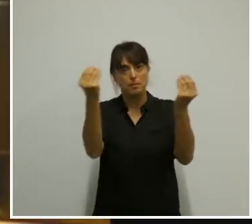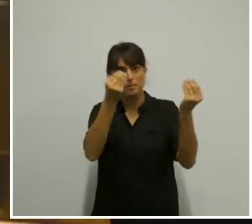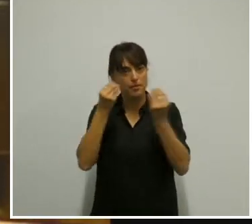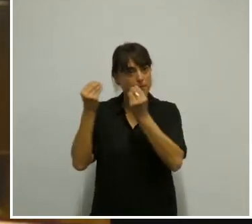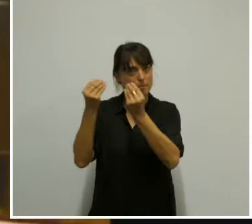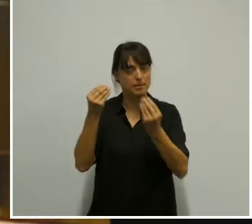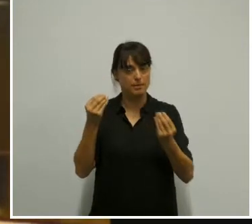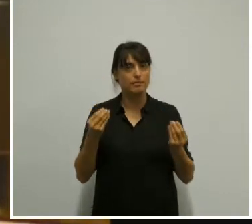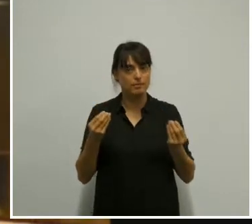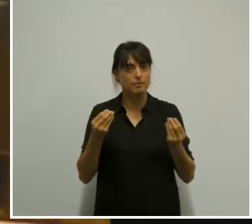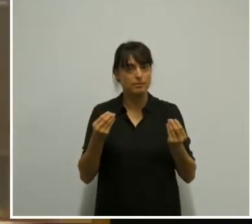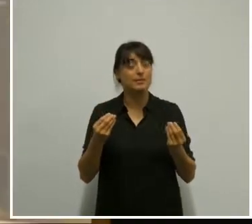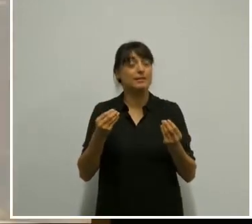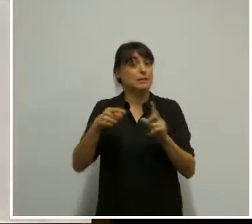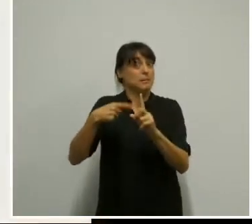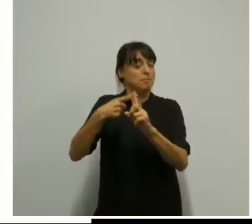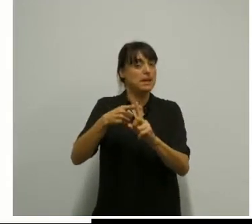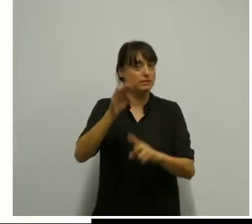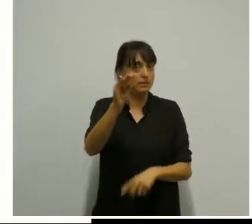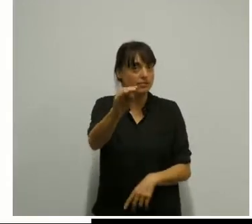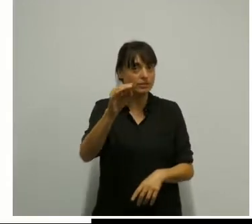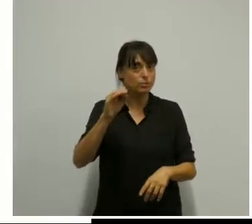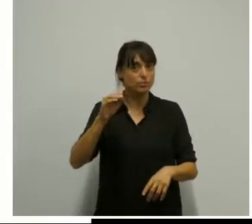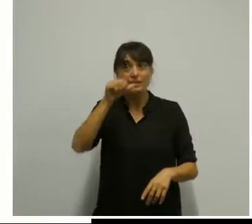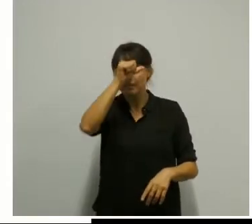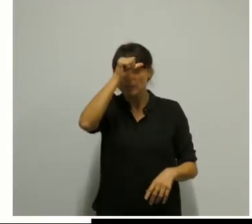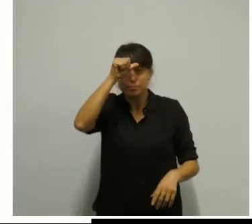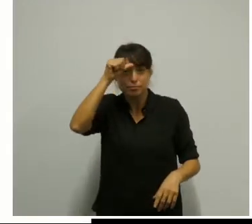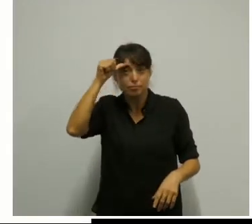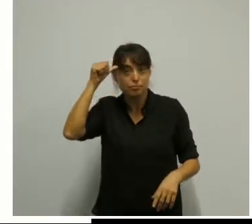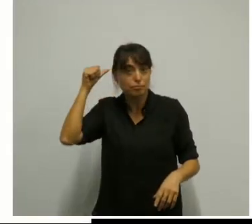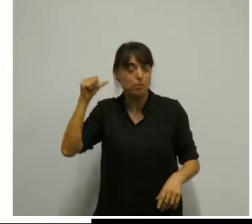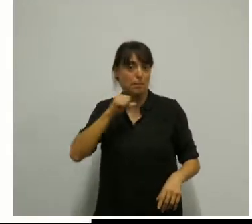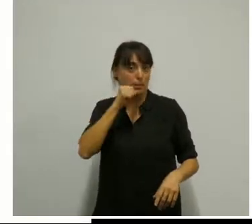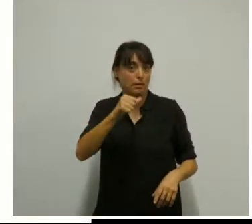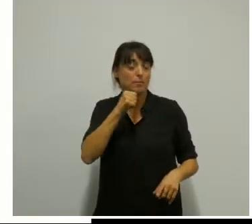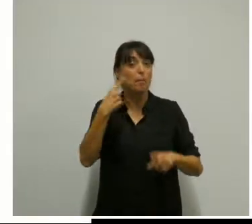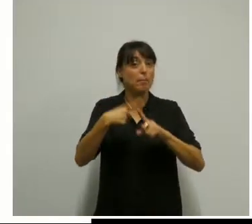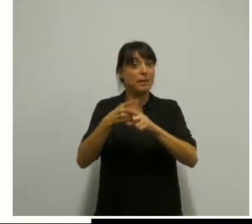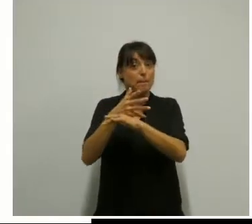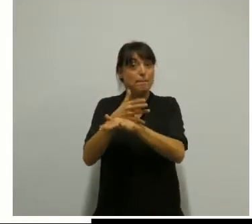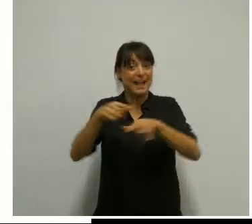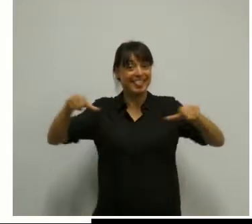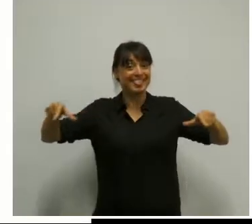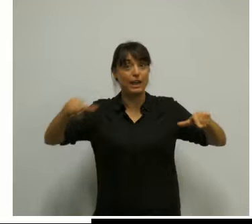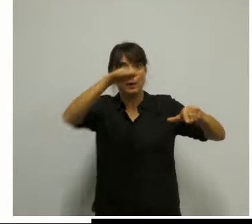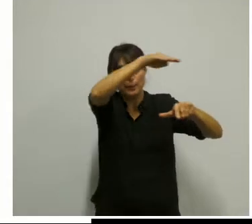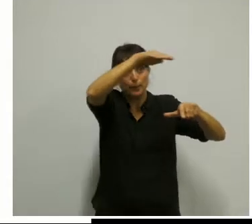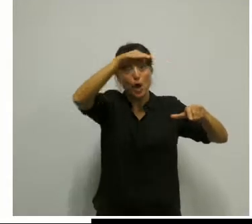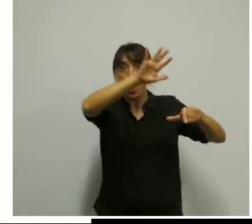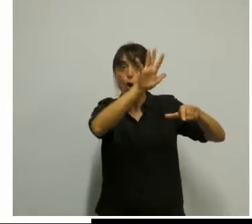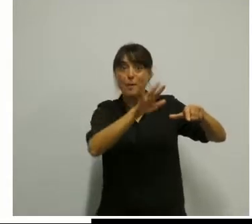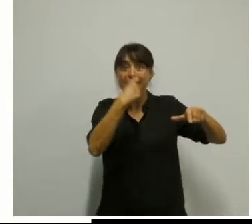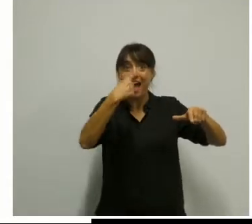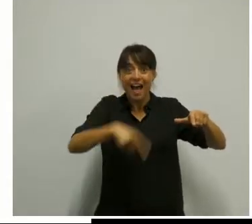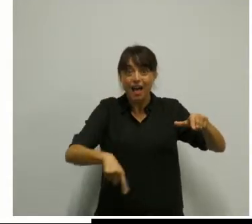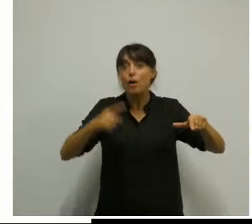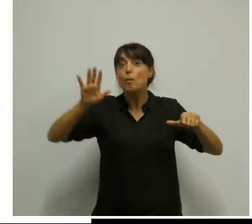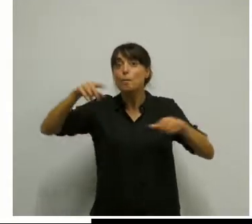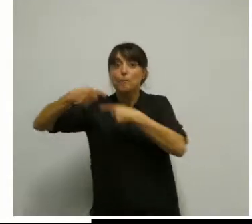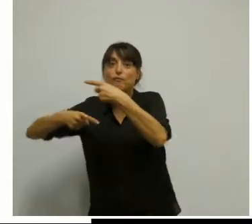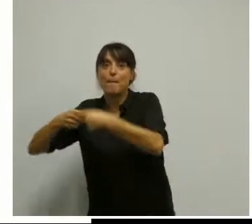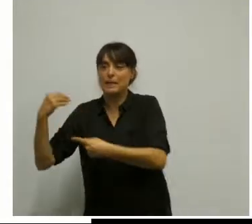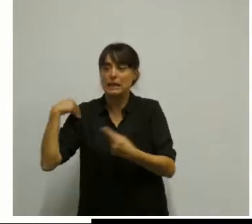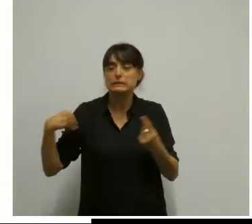teníem, clar, amb tota aquesta calor que acabava de tenir més i que teníem un pati que hi havia ombra, però que les famílies reclamaven més ombra. Havíem de buscar